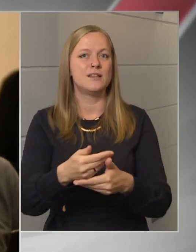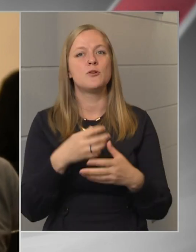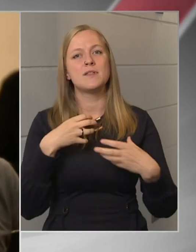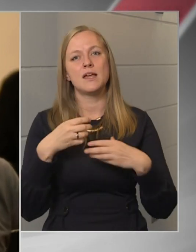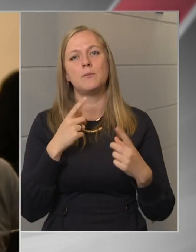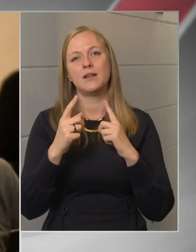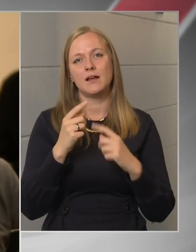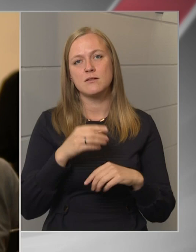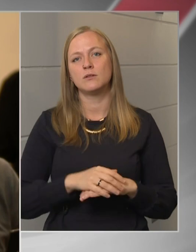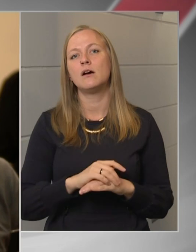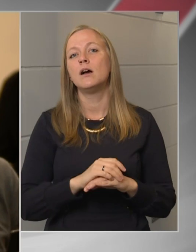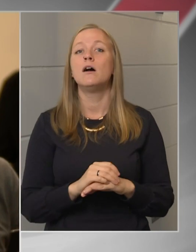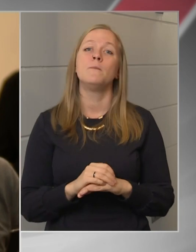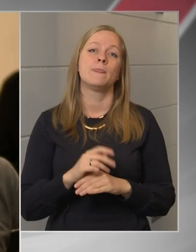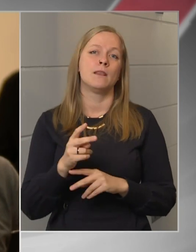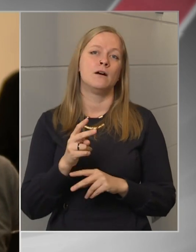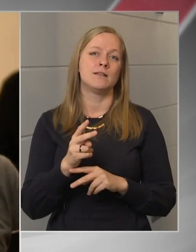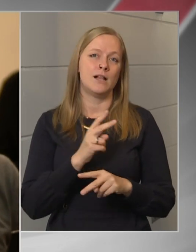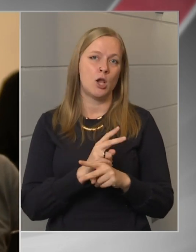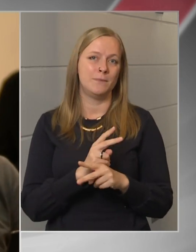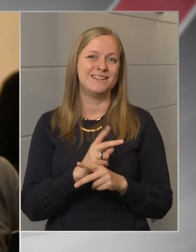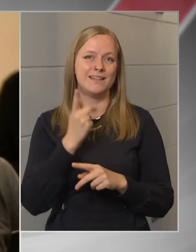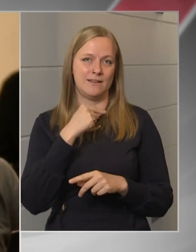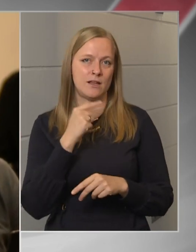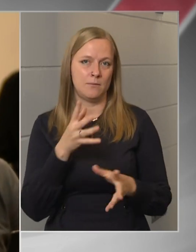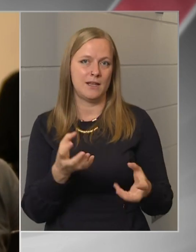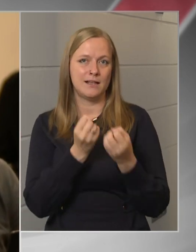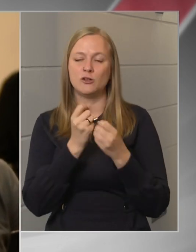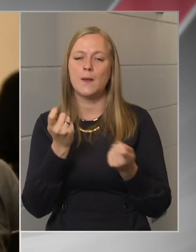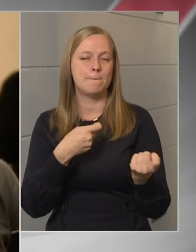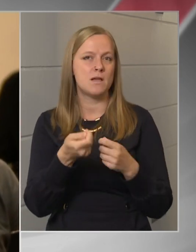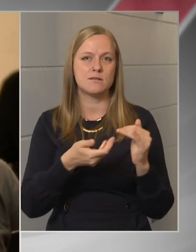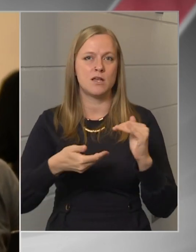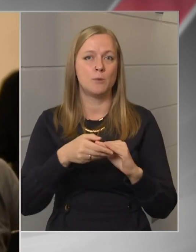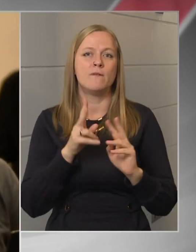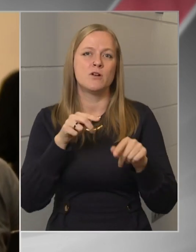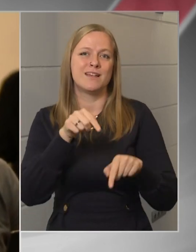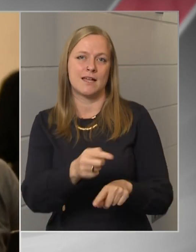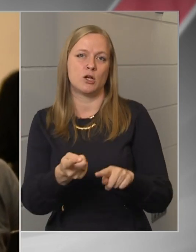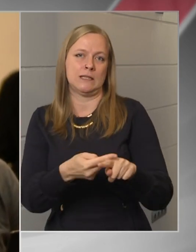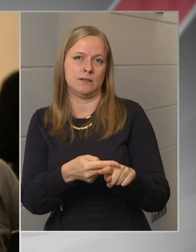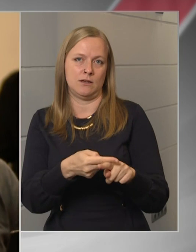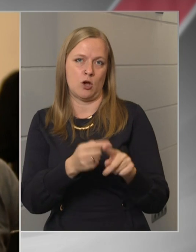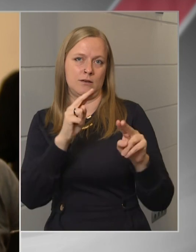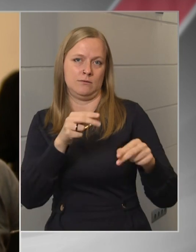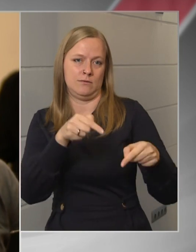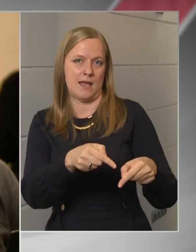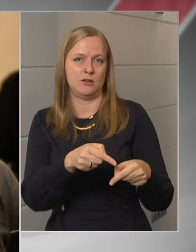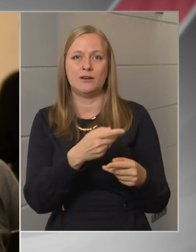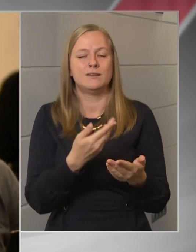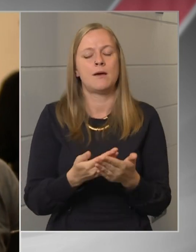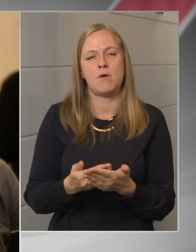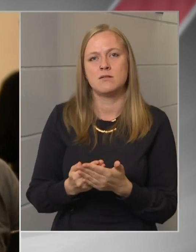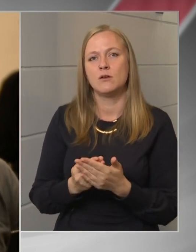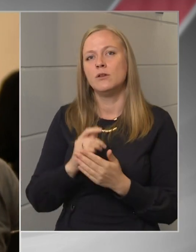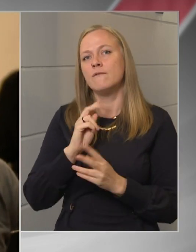játszottak az állami tenderek is, amelyeket elnyert, és az, hogy nem piaci alapon szerző vagyont, valószínűleg ez az, ami a kritika tárgya, és nem pedig az, hogy vannak